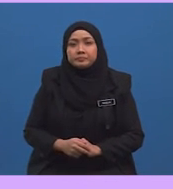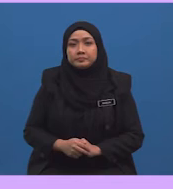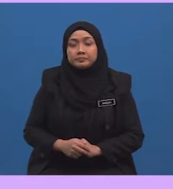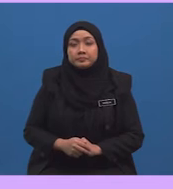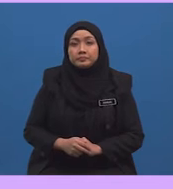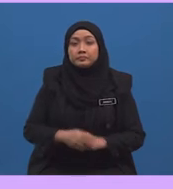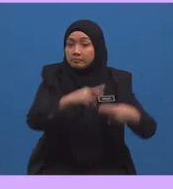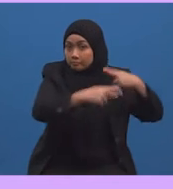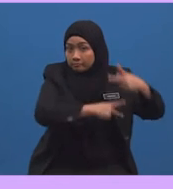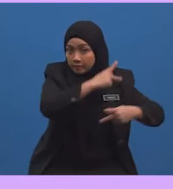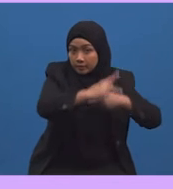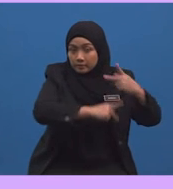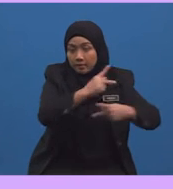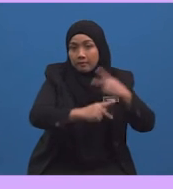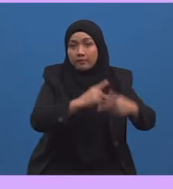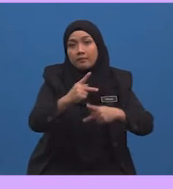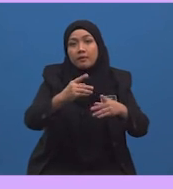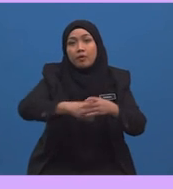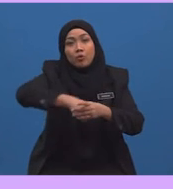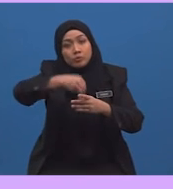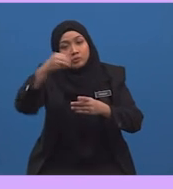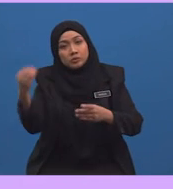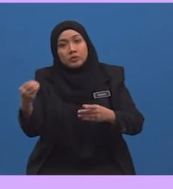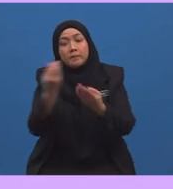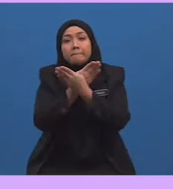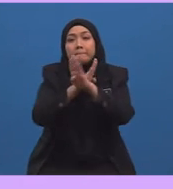Kitar oksigen melibatkan gas oksigen dalam atmosfera.